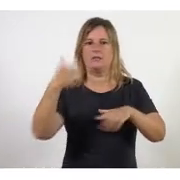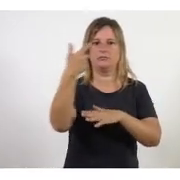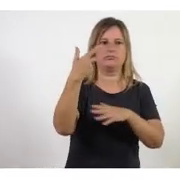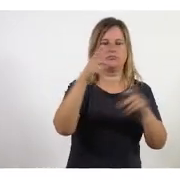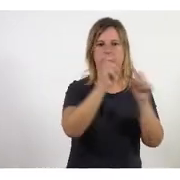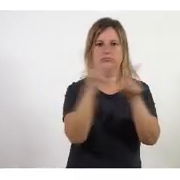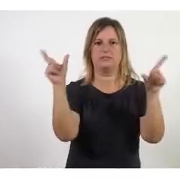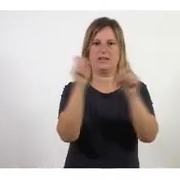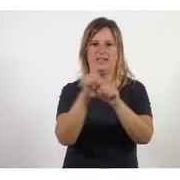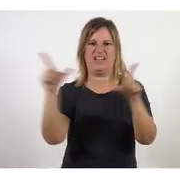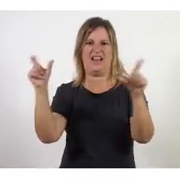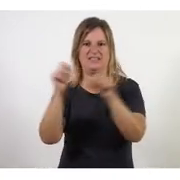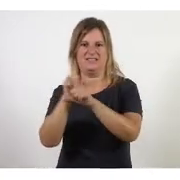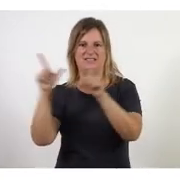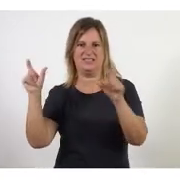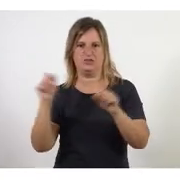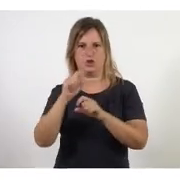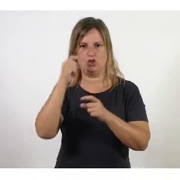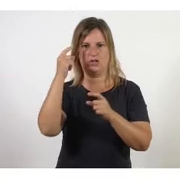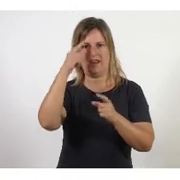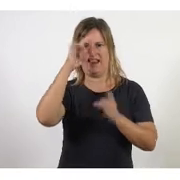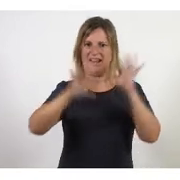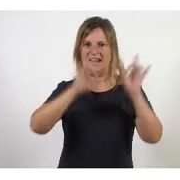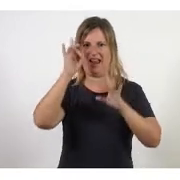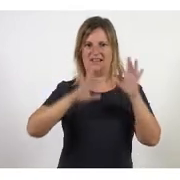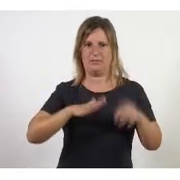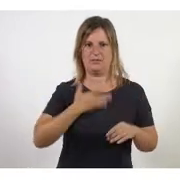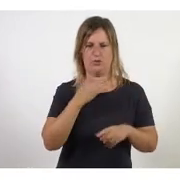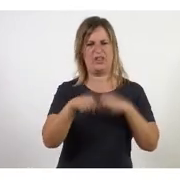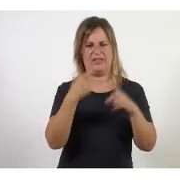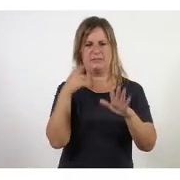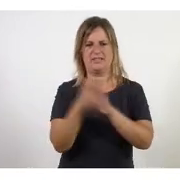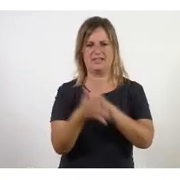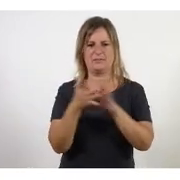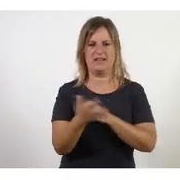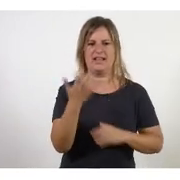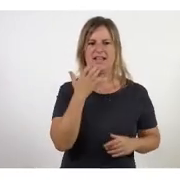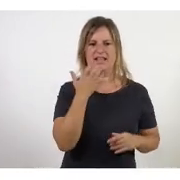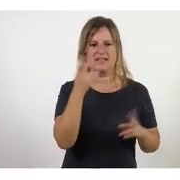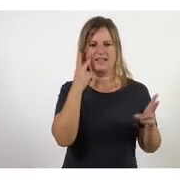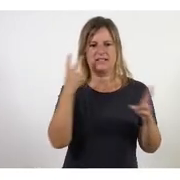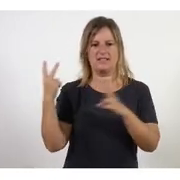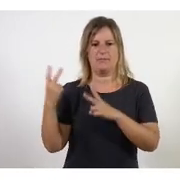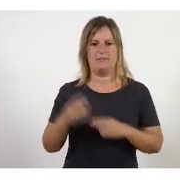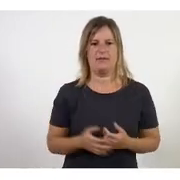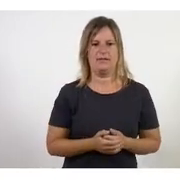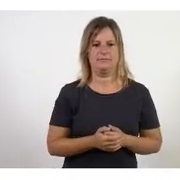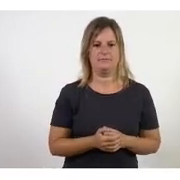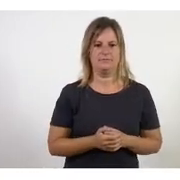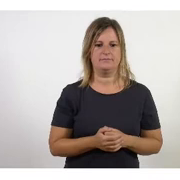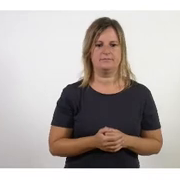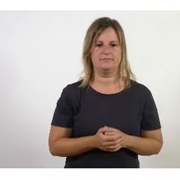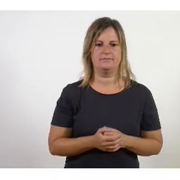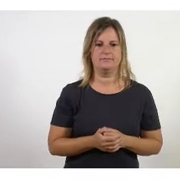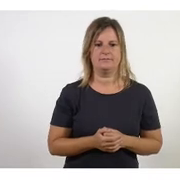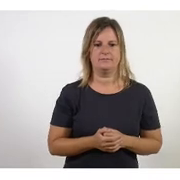transicions creatives entre una i altra. Ara parlarem de què vol dir això de les transicions creatives. Aquí tenim un exemple, que us deia, de polítics. Tenim